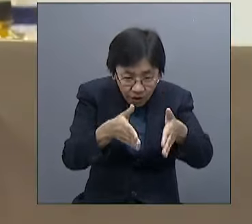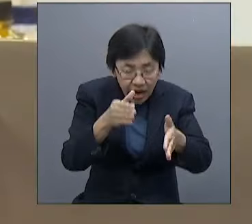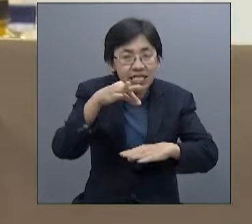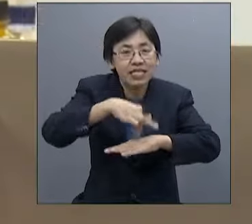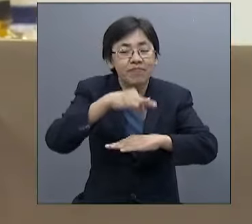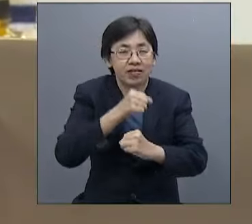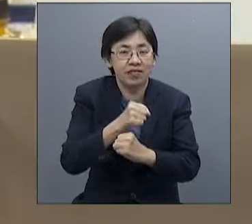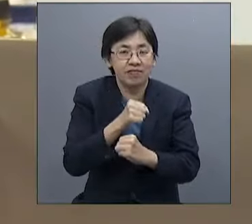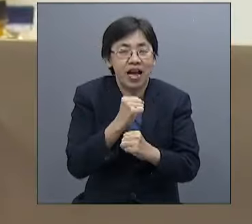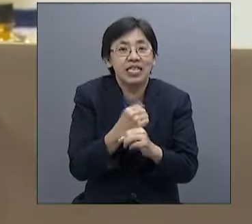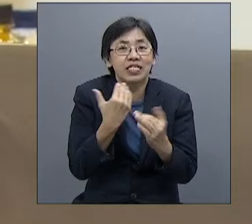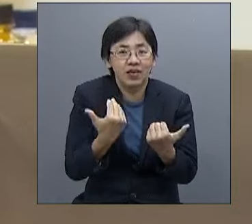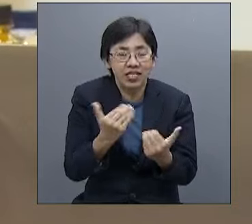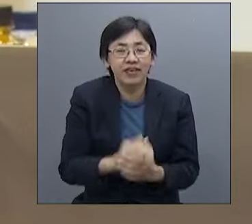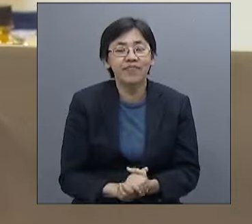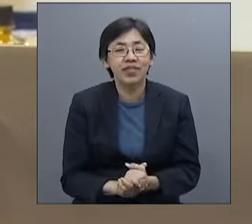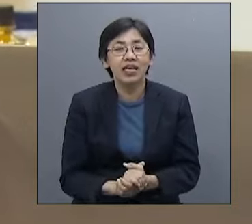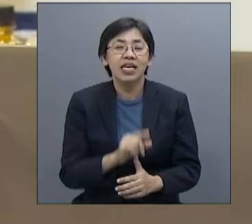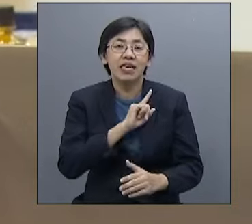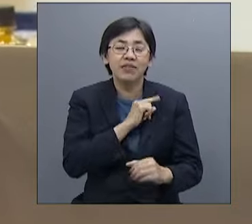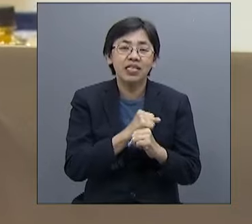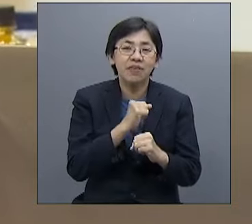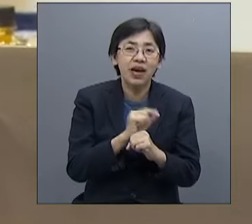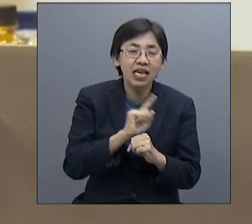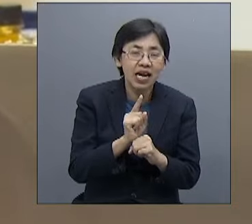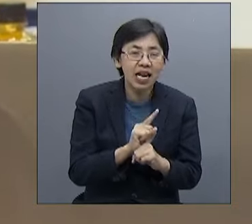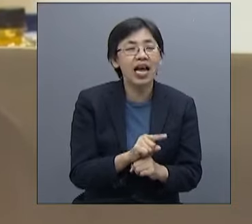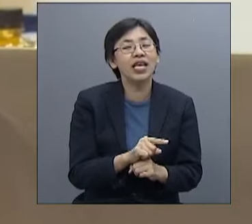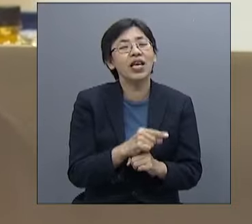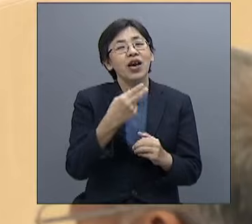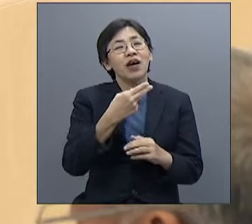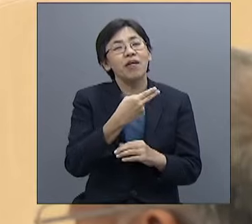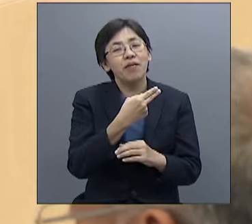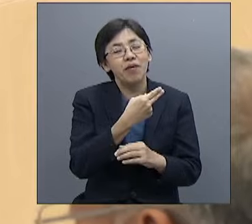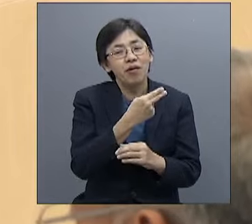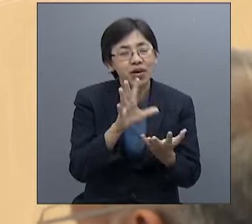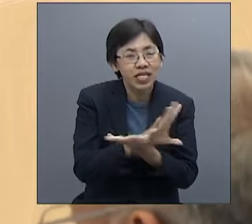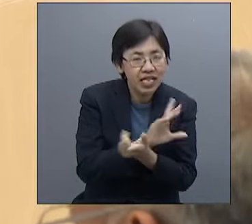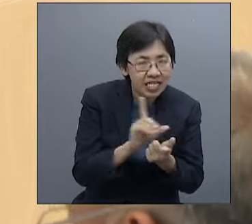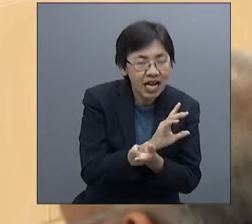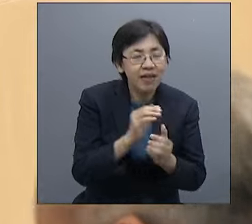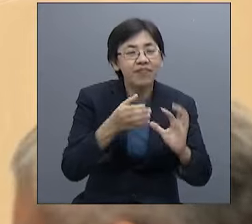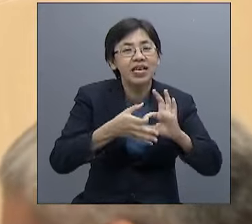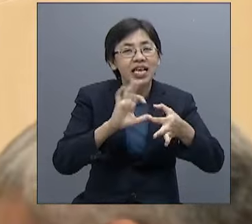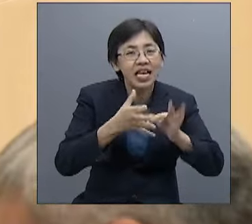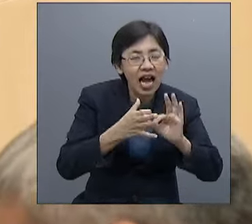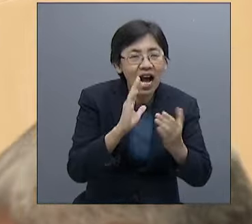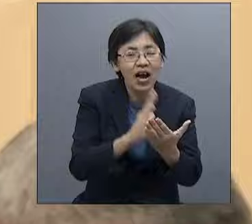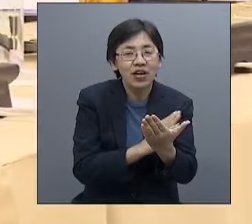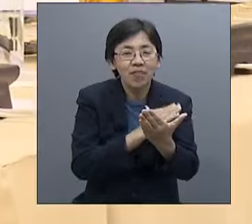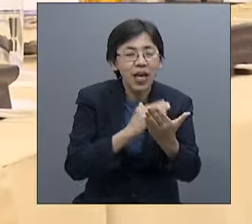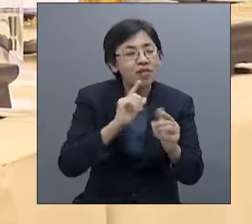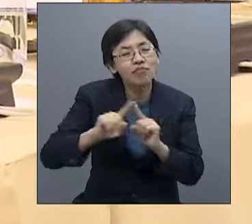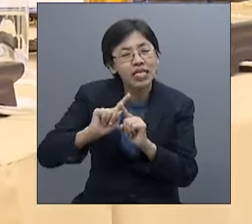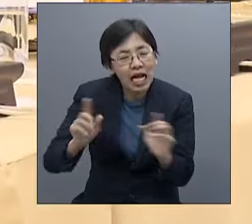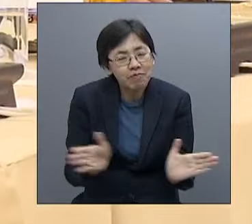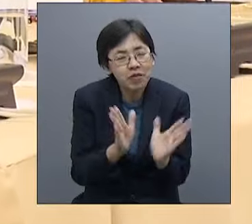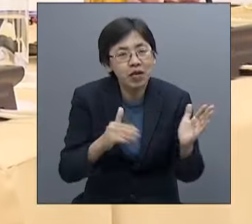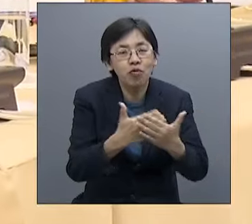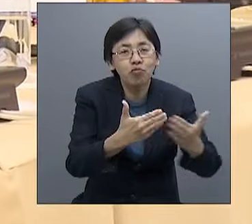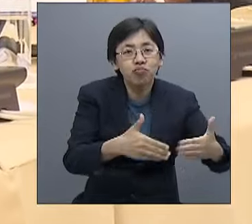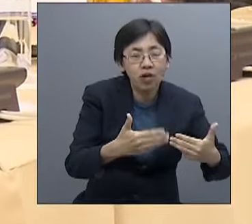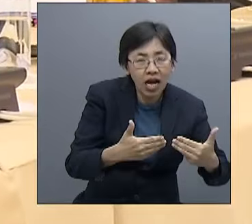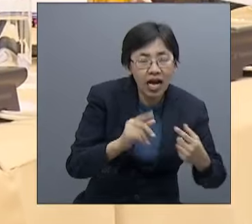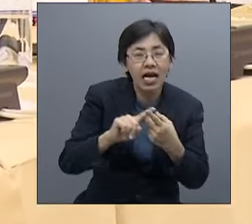ทำงานอยู่ตอนนี้ทั้งในเรื่องซอฟต์พาวเวอร์และหลักประกันสุขภาพและจากที่รองหัวหน้าพรรคภูมิธรรมเวชยชัย